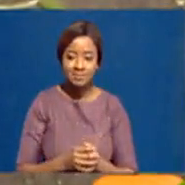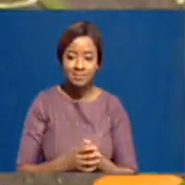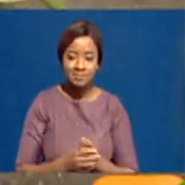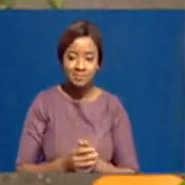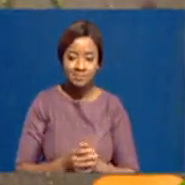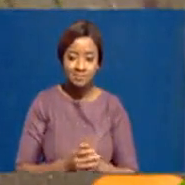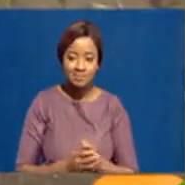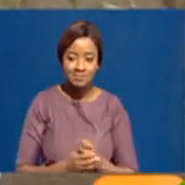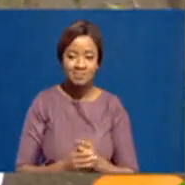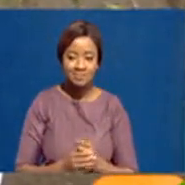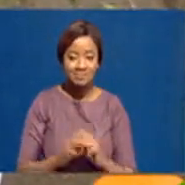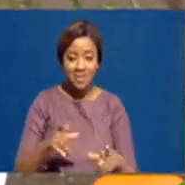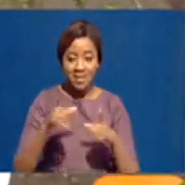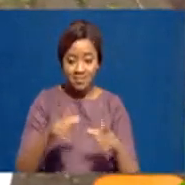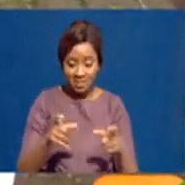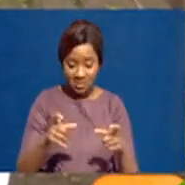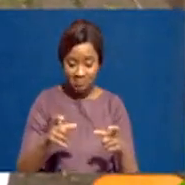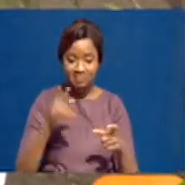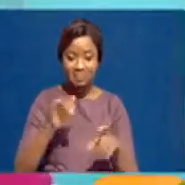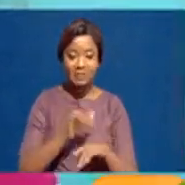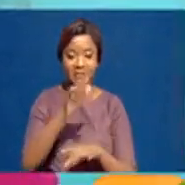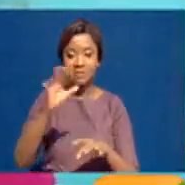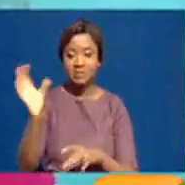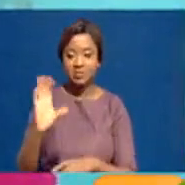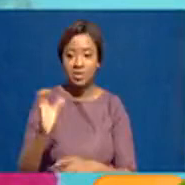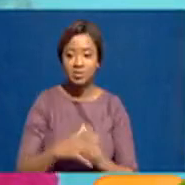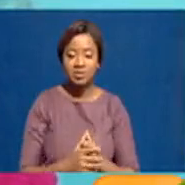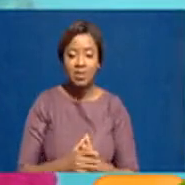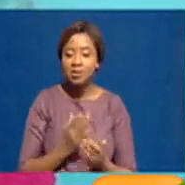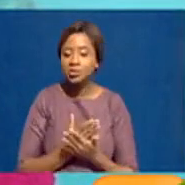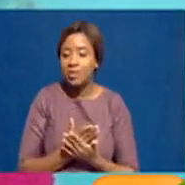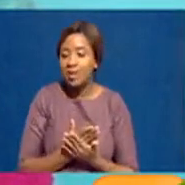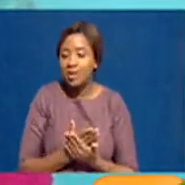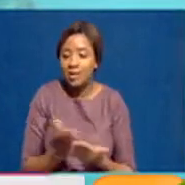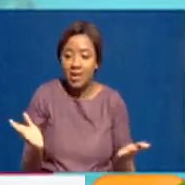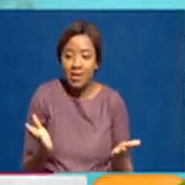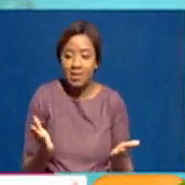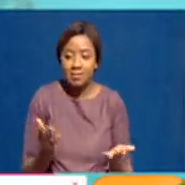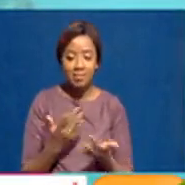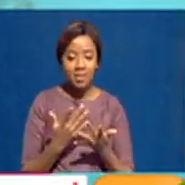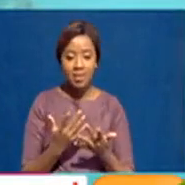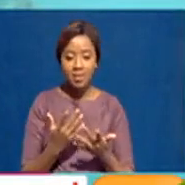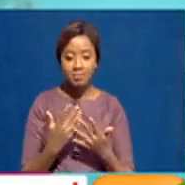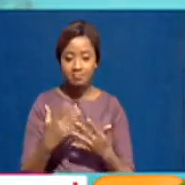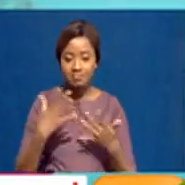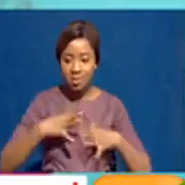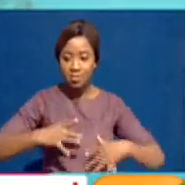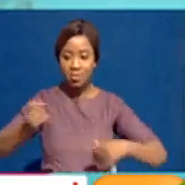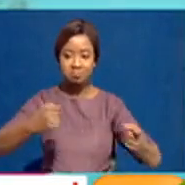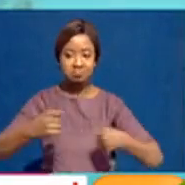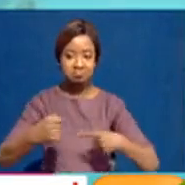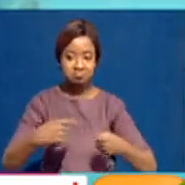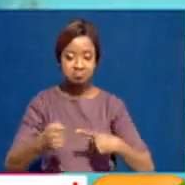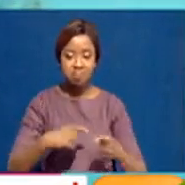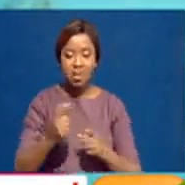where they send pictures of their commodities to clients. Kitu yoyote inakuja, unapata mtu anakutumia kwa WhatsApp, unaangalia